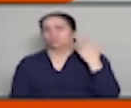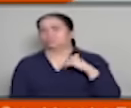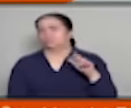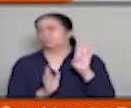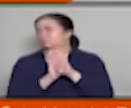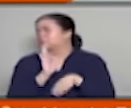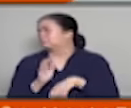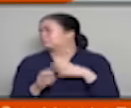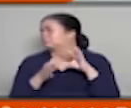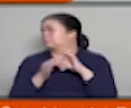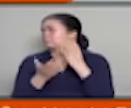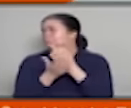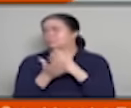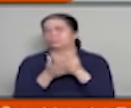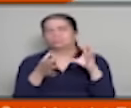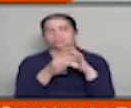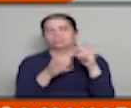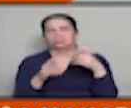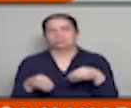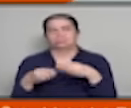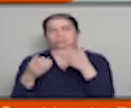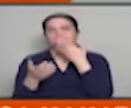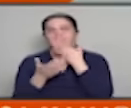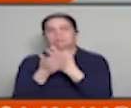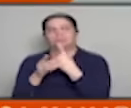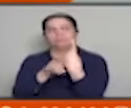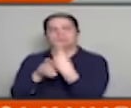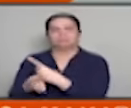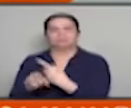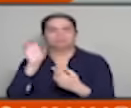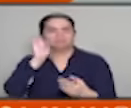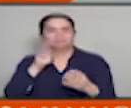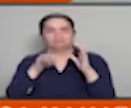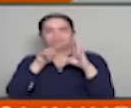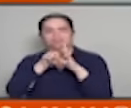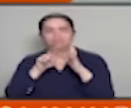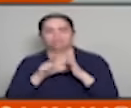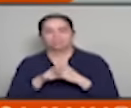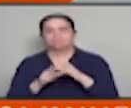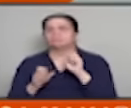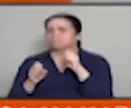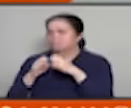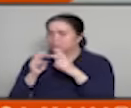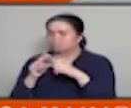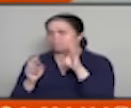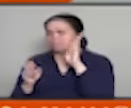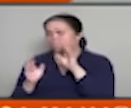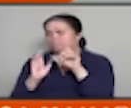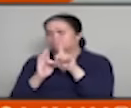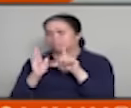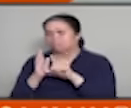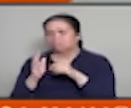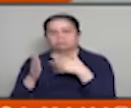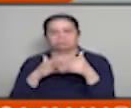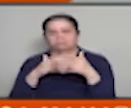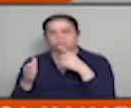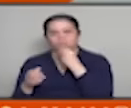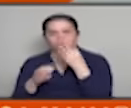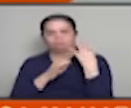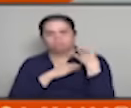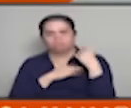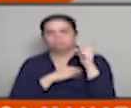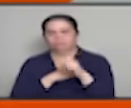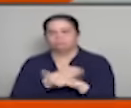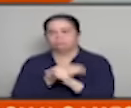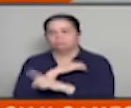pala, siyempre. Siyempre, bibigyan mo na magandang depensa si kagawad. Hindi po, kahit bayaw po yung, kahit kung sino may kasalanan, kailangan